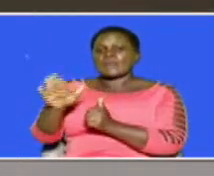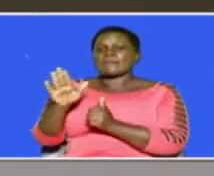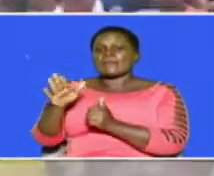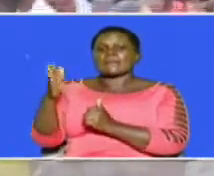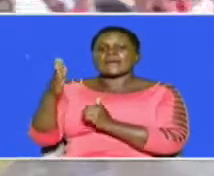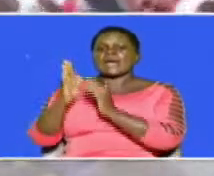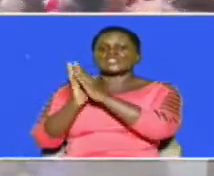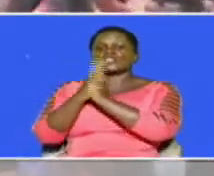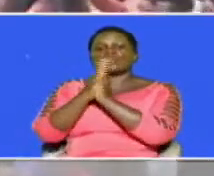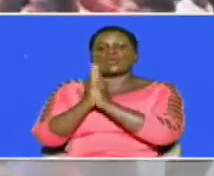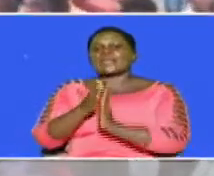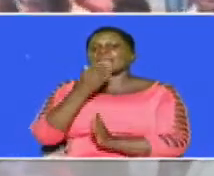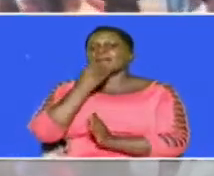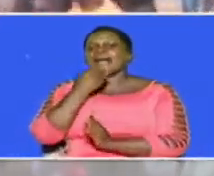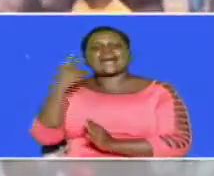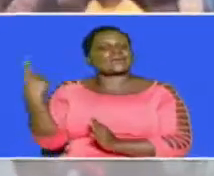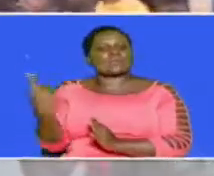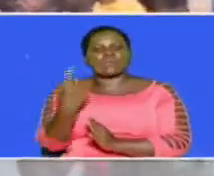historia.